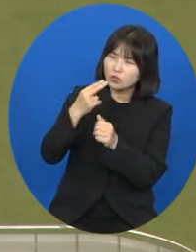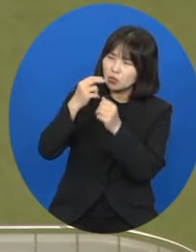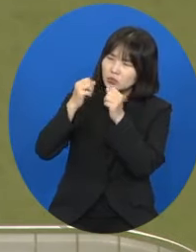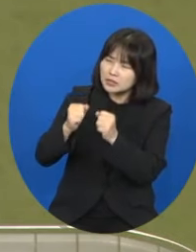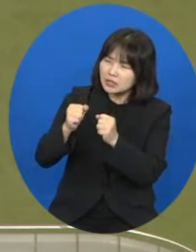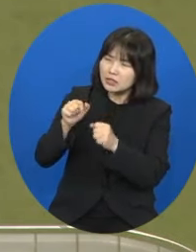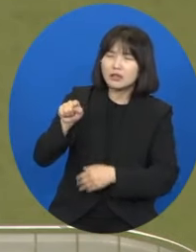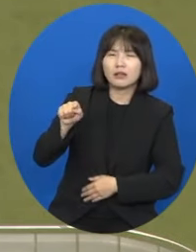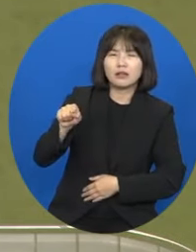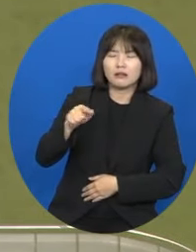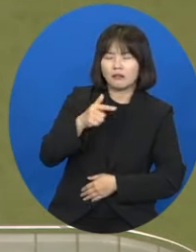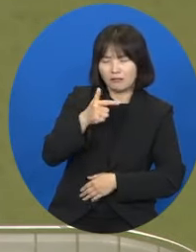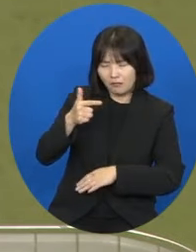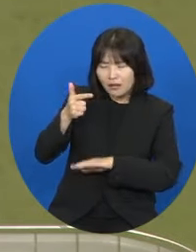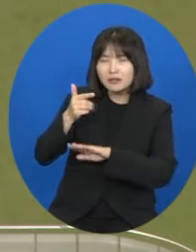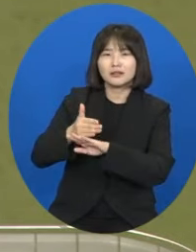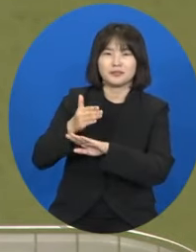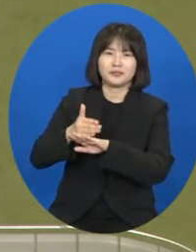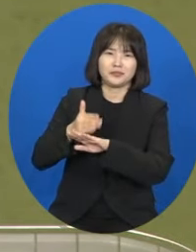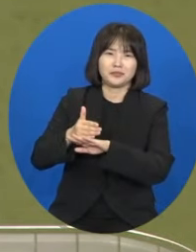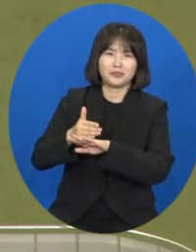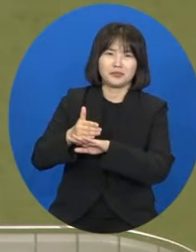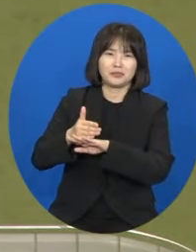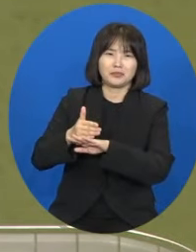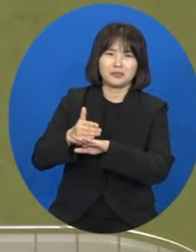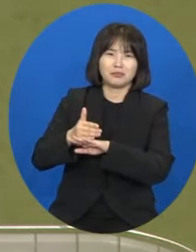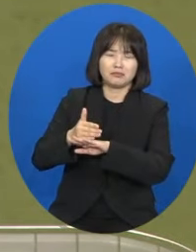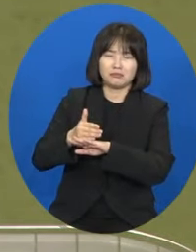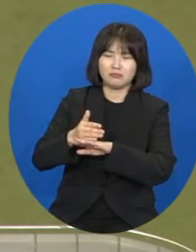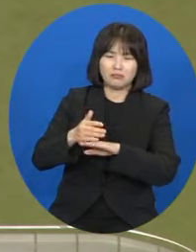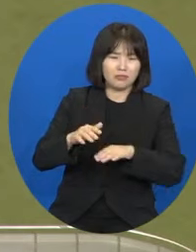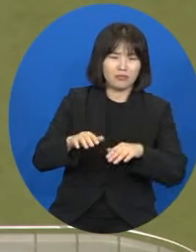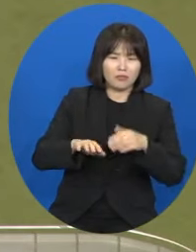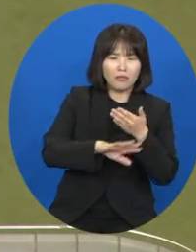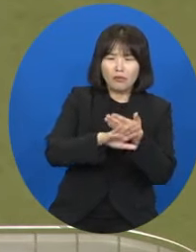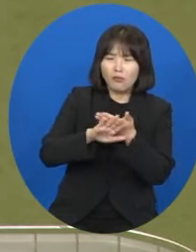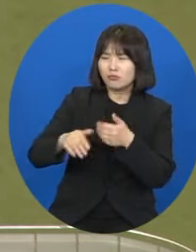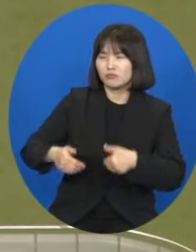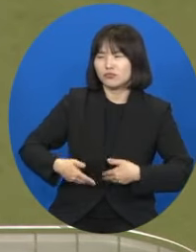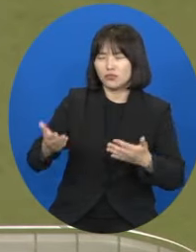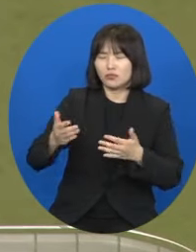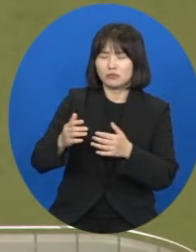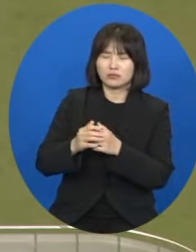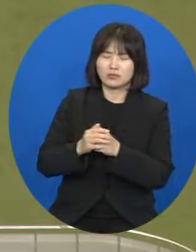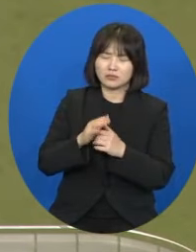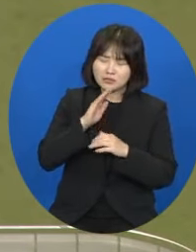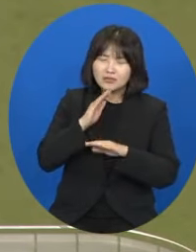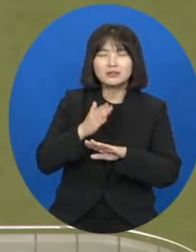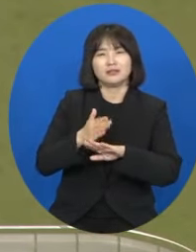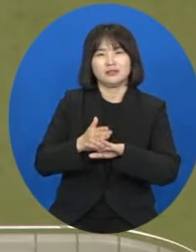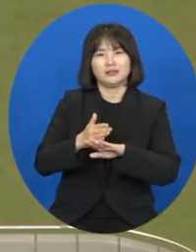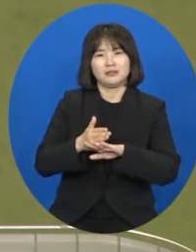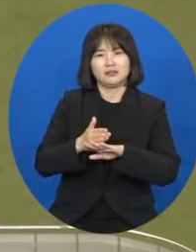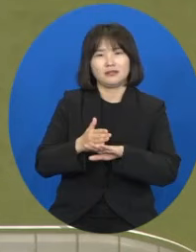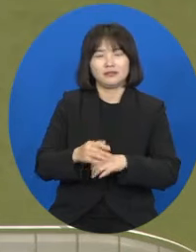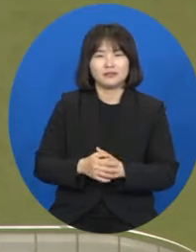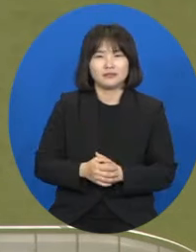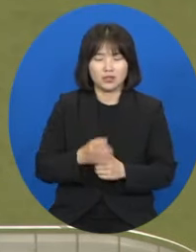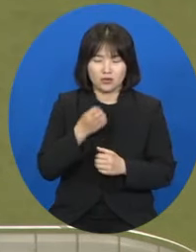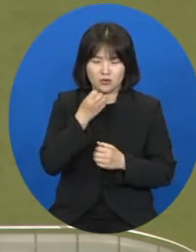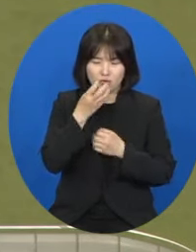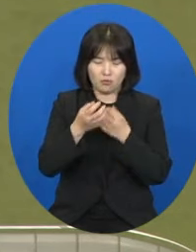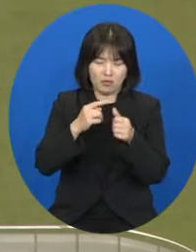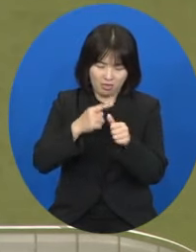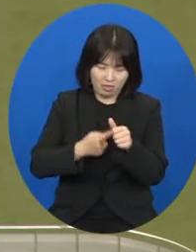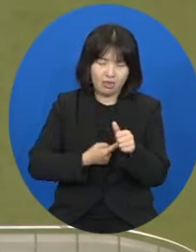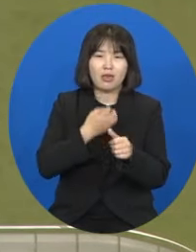존재만으로 너무 감사한 거야. 딴 거 안 해도 괜찮아. 너무 감사하더라고요. 그런 고백이 절로